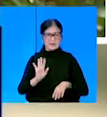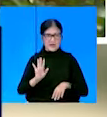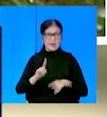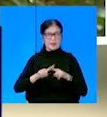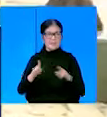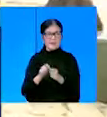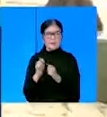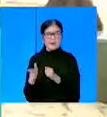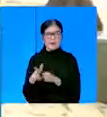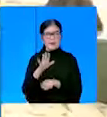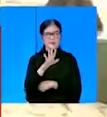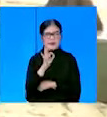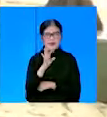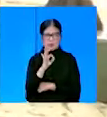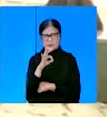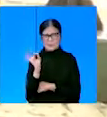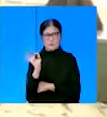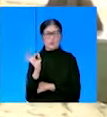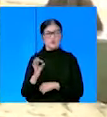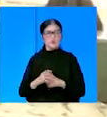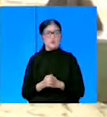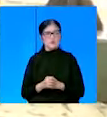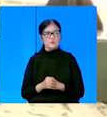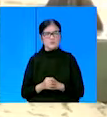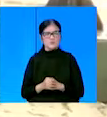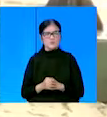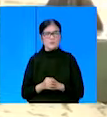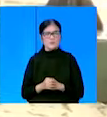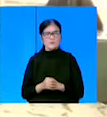sebesar Rp500.000. Dari Jakarta, Nisa Said, Irian Syah Wahyudi, iNews melaporkan.